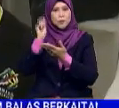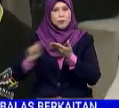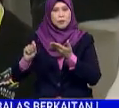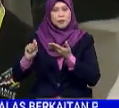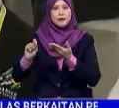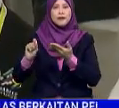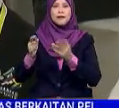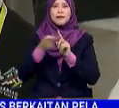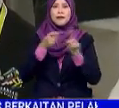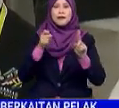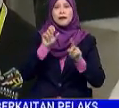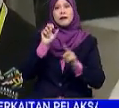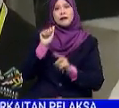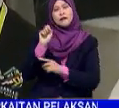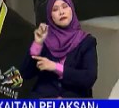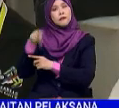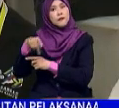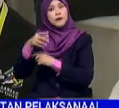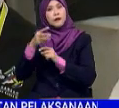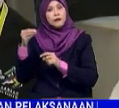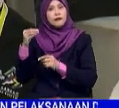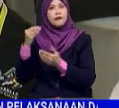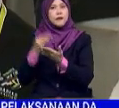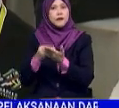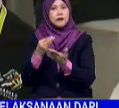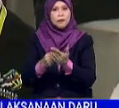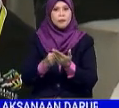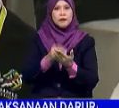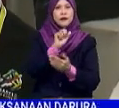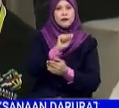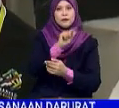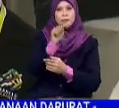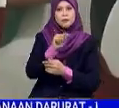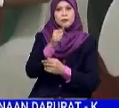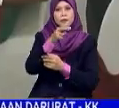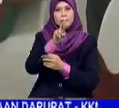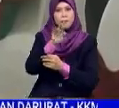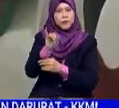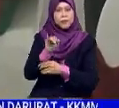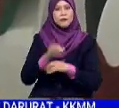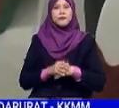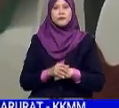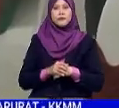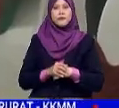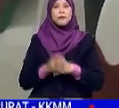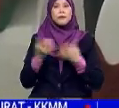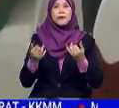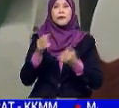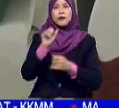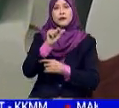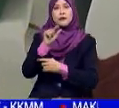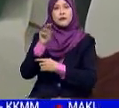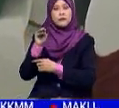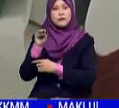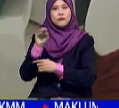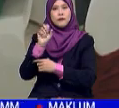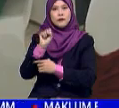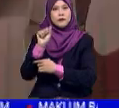yang diisi Ahsan Ahmad dan jawatan Bendahari diisi Azhari Muhammad Yusof. Pertama kali juga AGM SEM